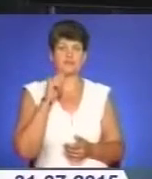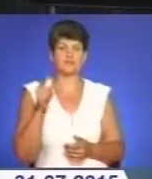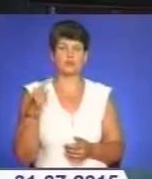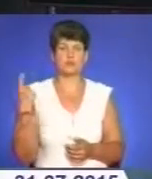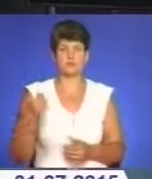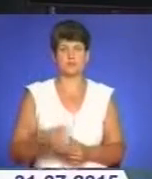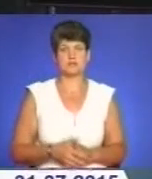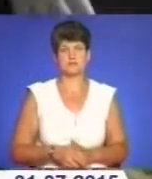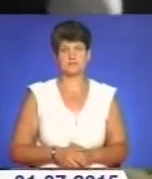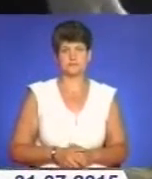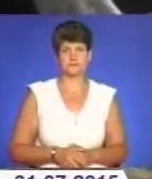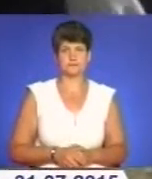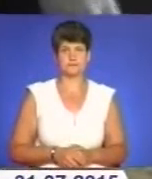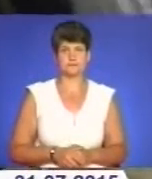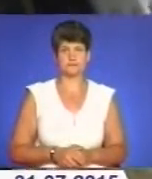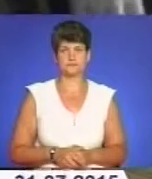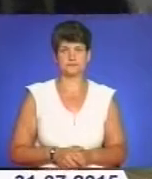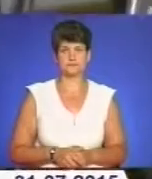області.